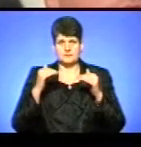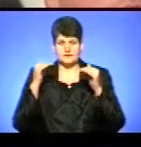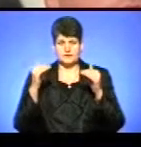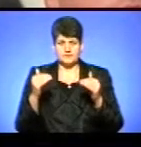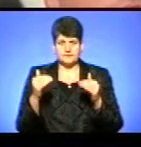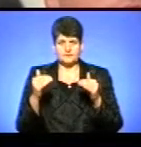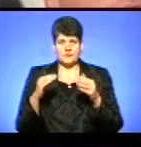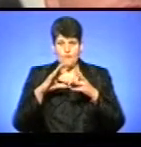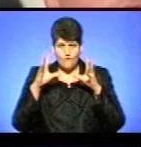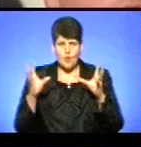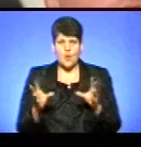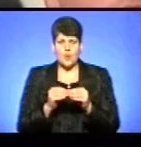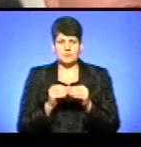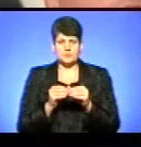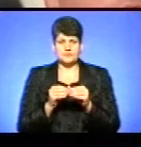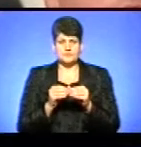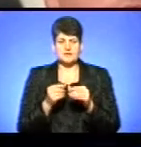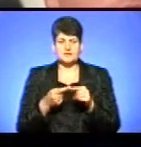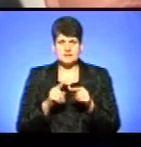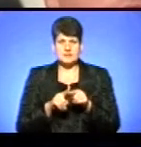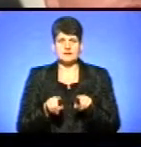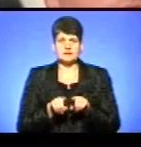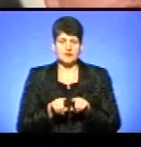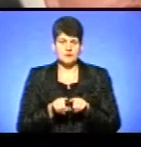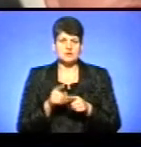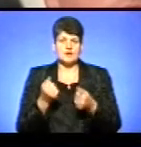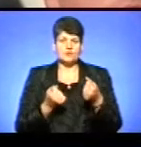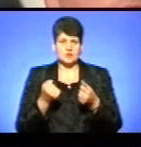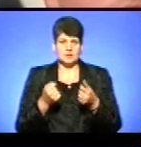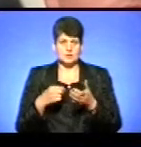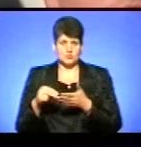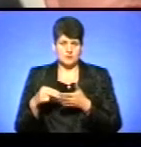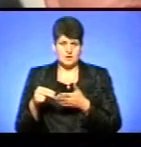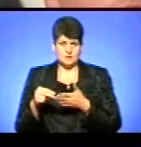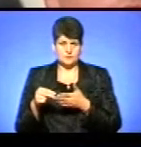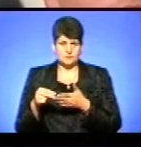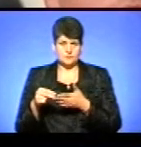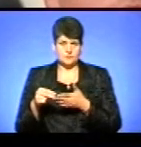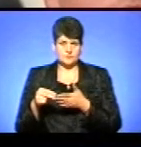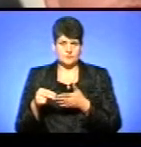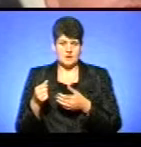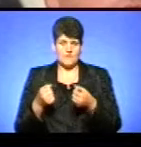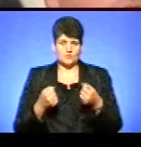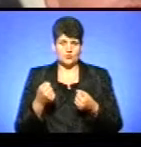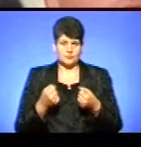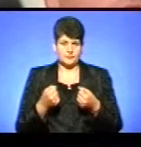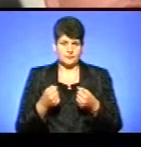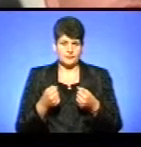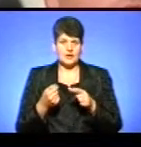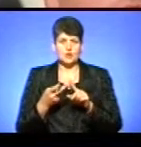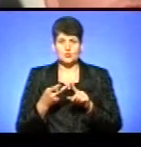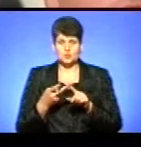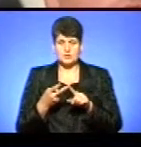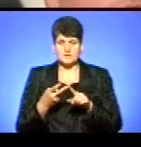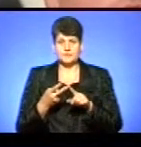опті, в роздрубі на заправках, безпосередньо там, де водії заправляються вже в автомобілі. Другий чинник через те,